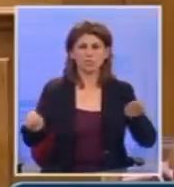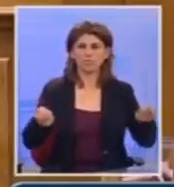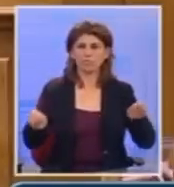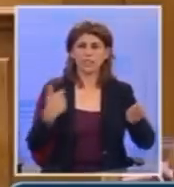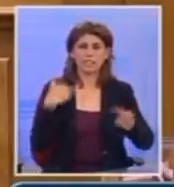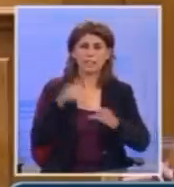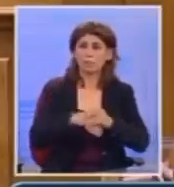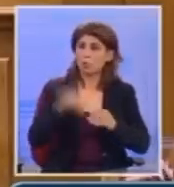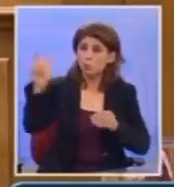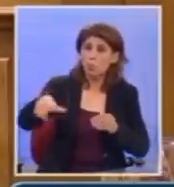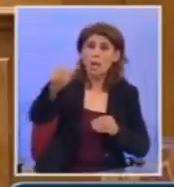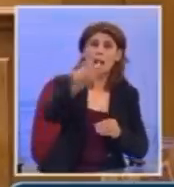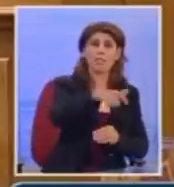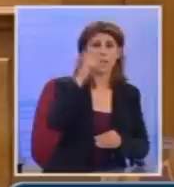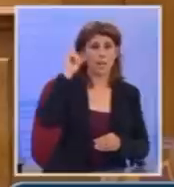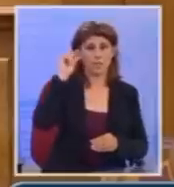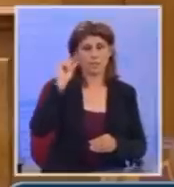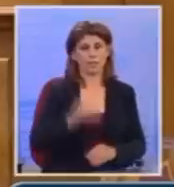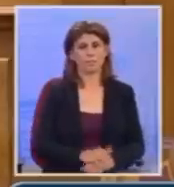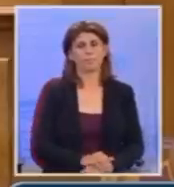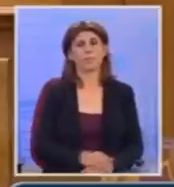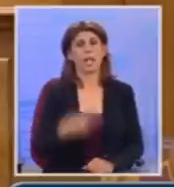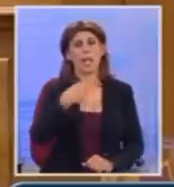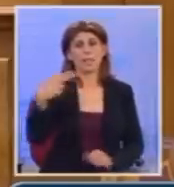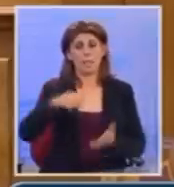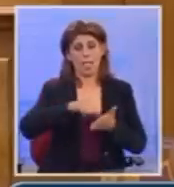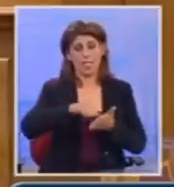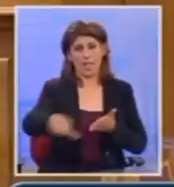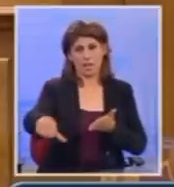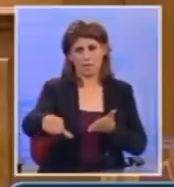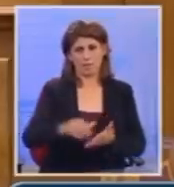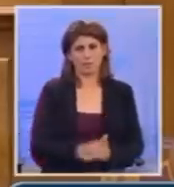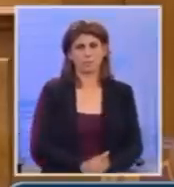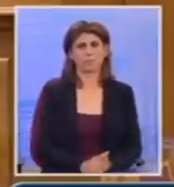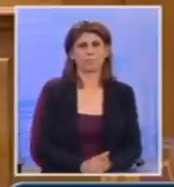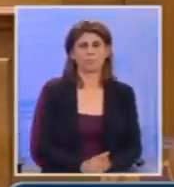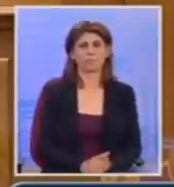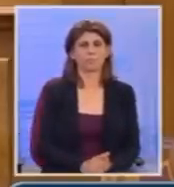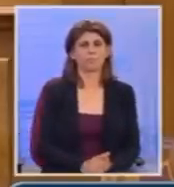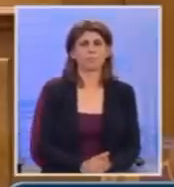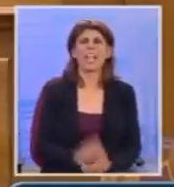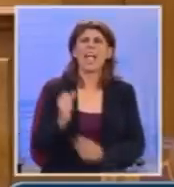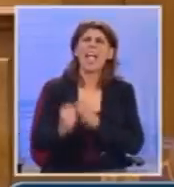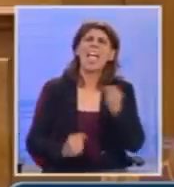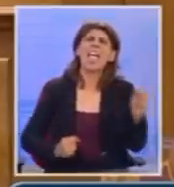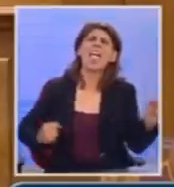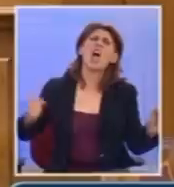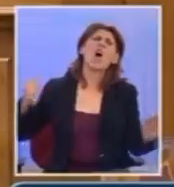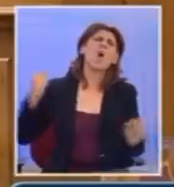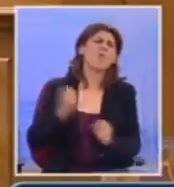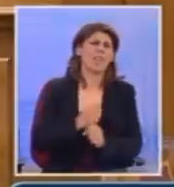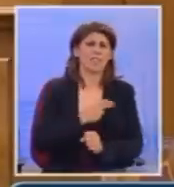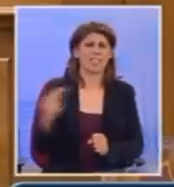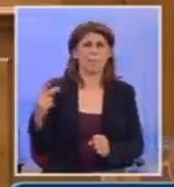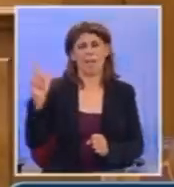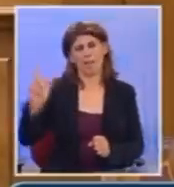φοιτητή. Για τις διαγραφές. Το αιώνιο θέμα των αιώνιων φοιτητών, που κατά την άποψή